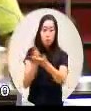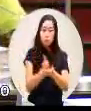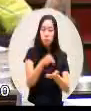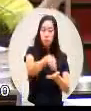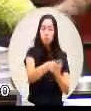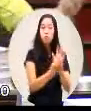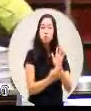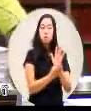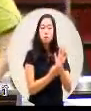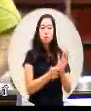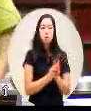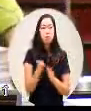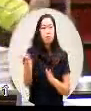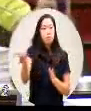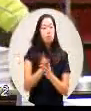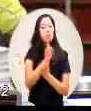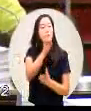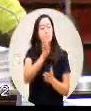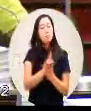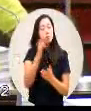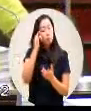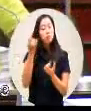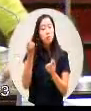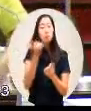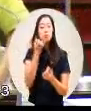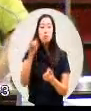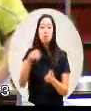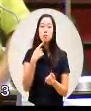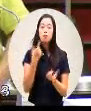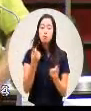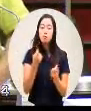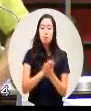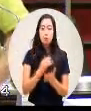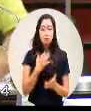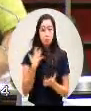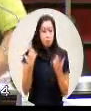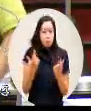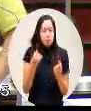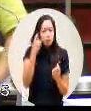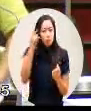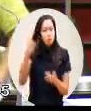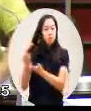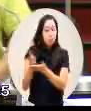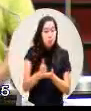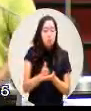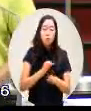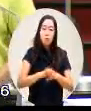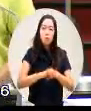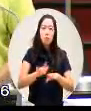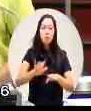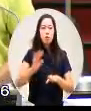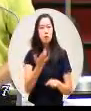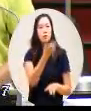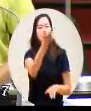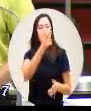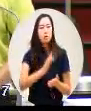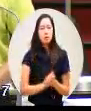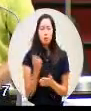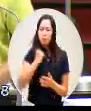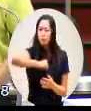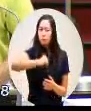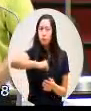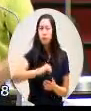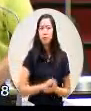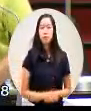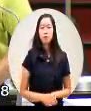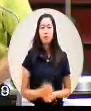明。伊无意见，我相信讲，我嘛是讲伊会来，结果。伊个动作够大，伊安尼